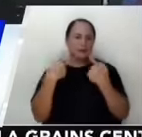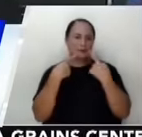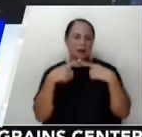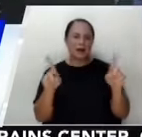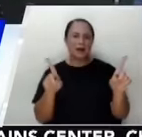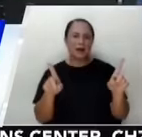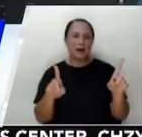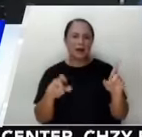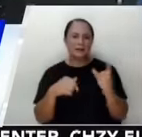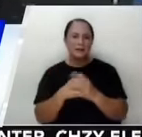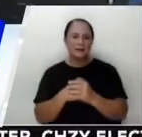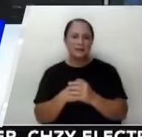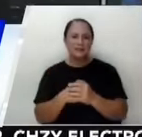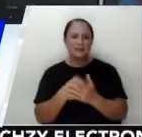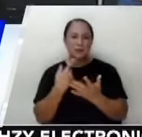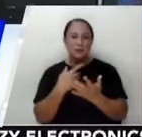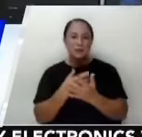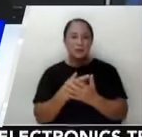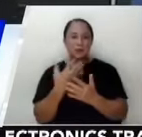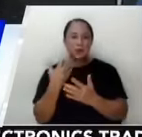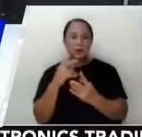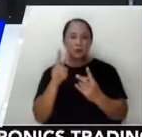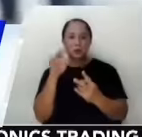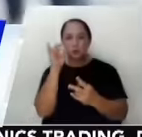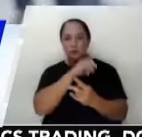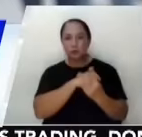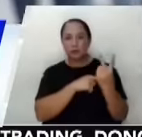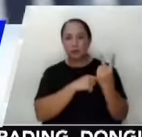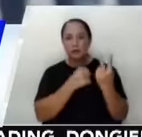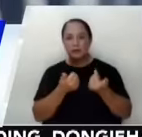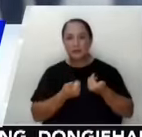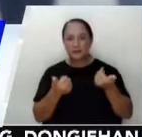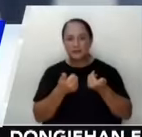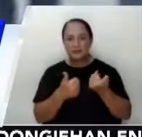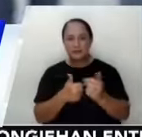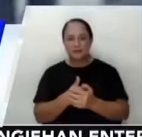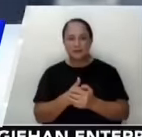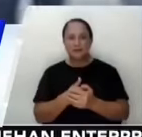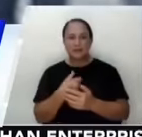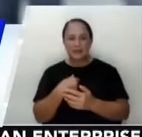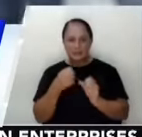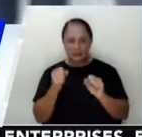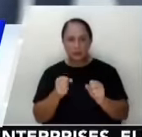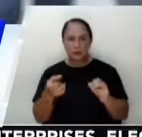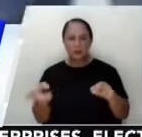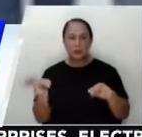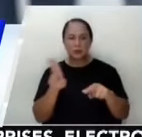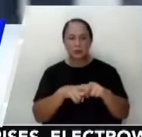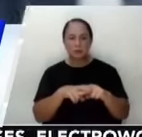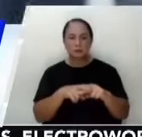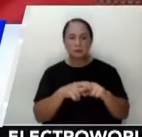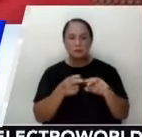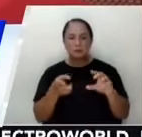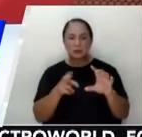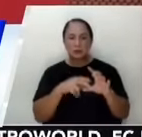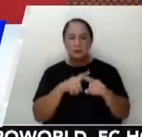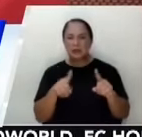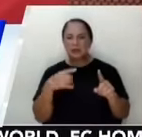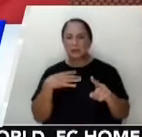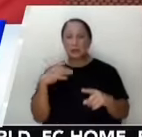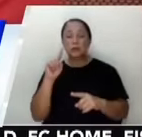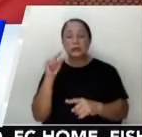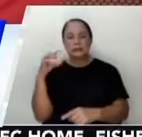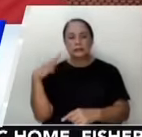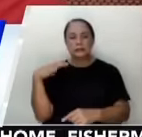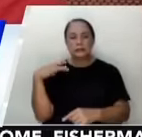kami, nakahabol na kami. 2 na lang yung bakante. May masasakyan pa tayo, yun nga lang asahan nila na may konting pag-iintay.